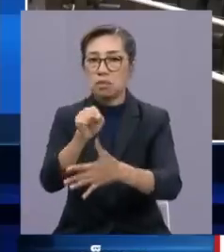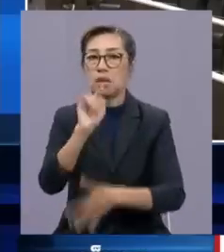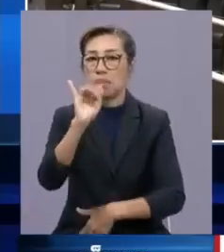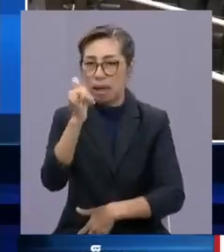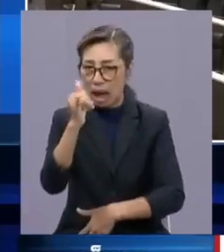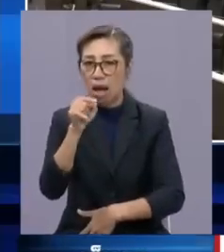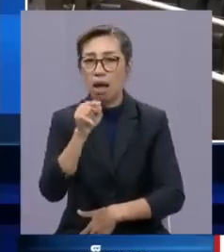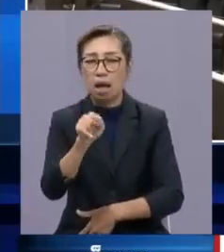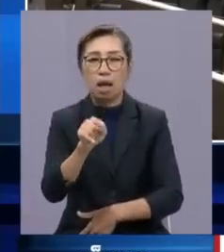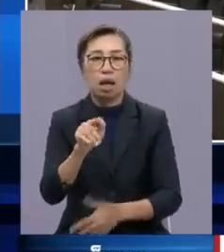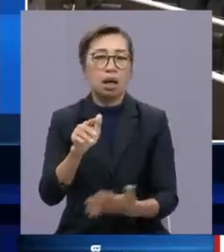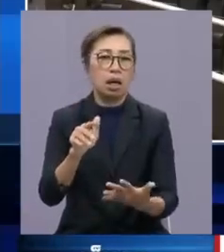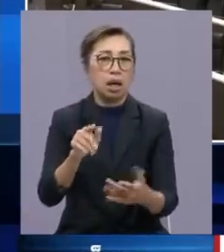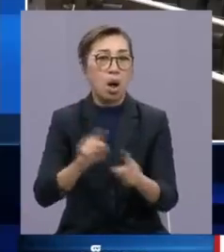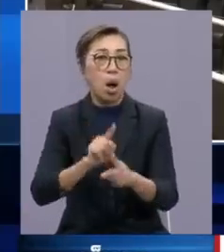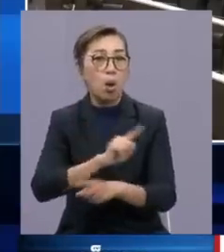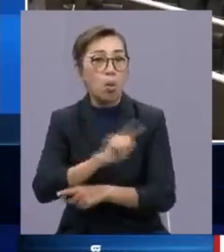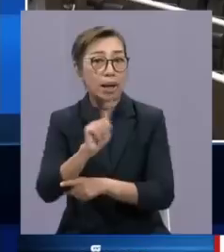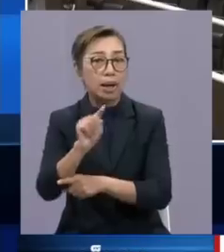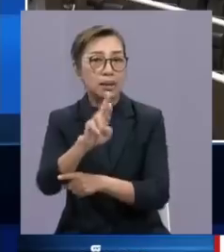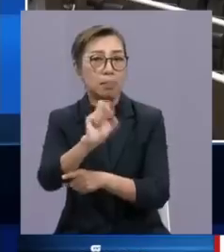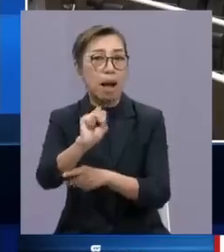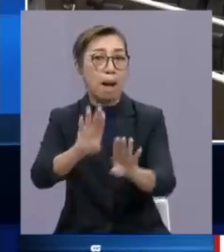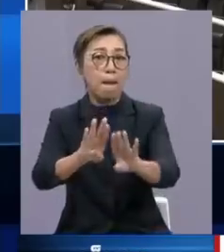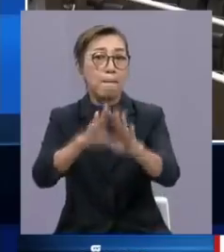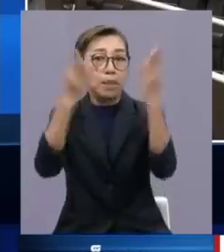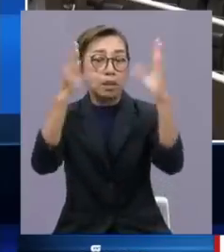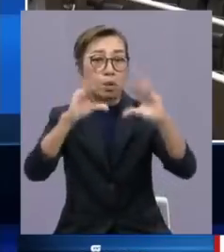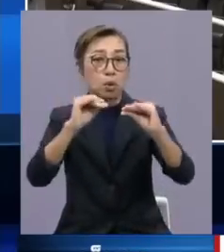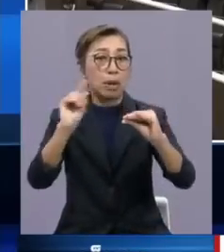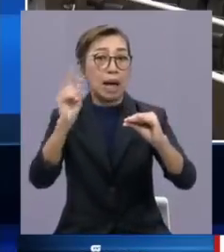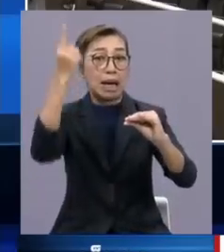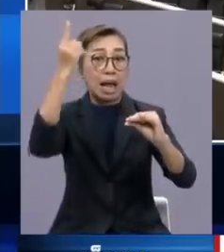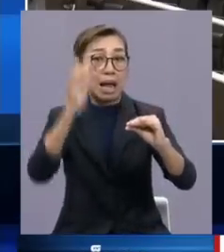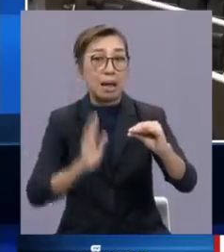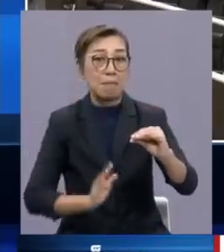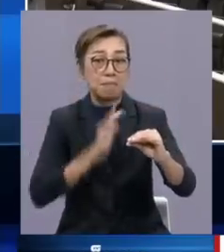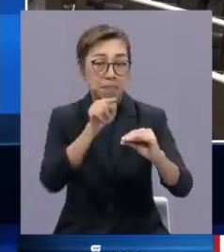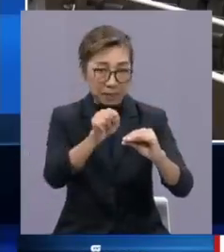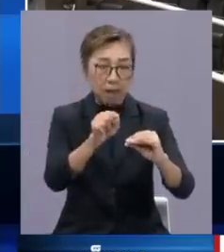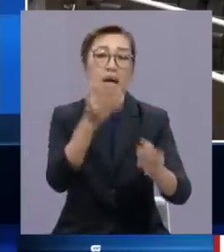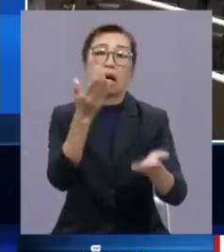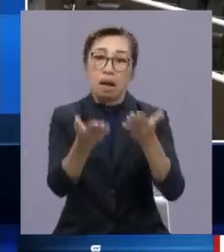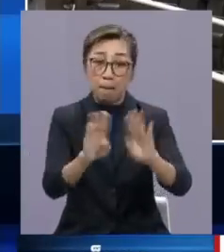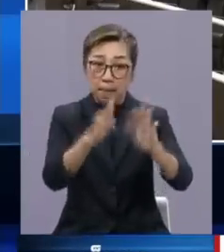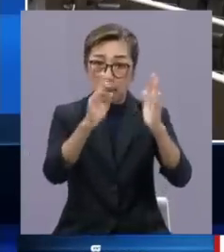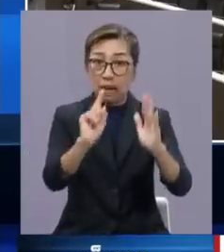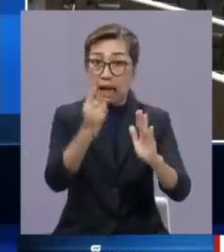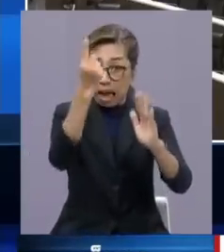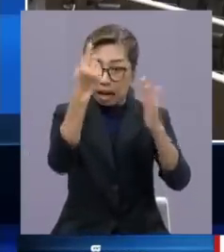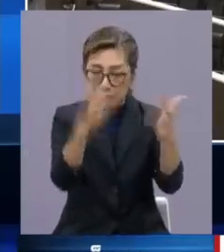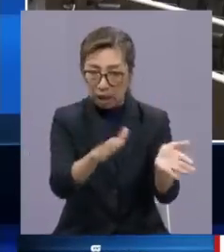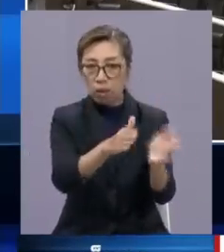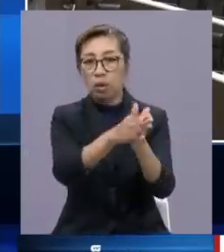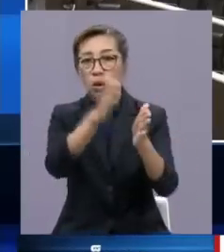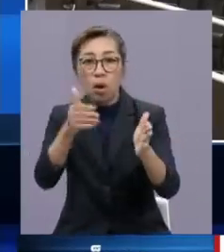เป็นวันเดียวกันกับวันพระราชพิธีเปิดประชุมรัฐสภาครั้งแรกหรืออย่างช้าก็คือวันรุ่งขึ้นโดยเลขาธิการสภาผู้แทนราษ